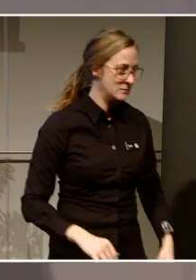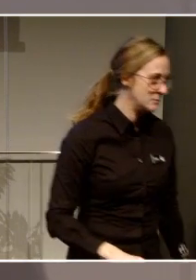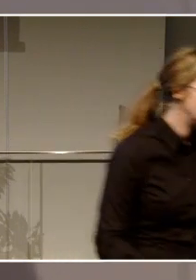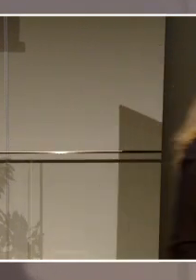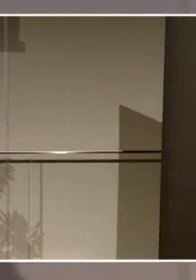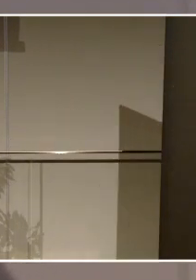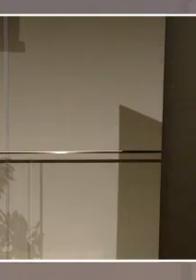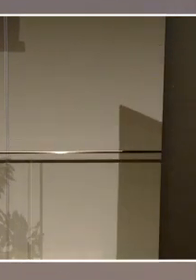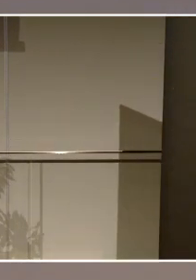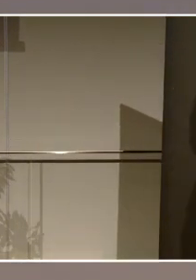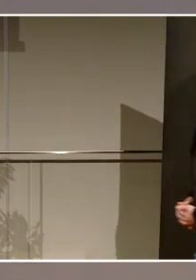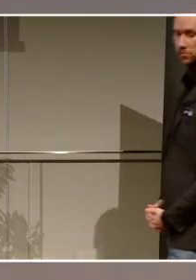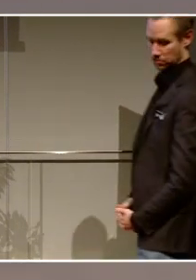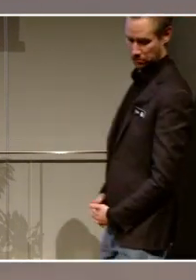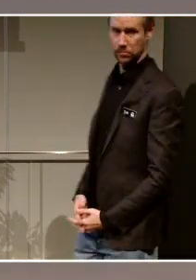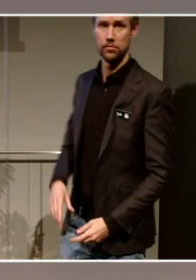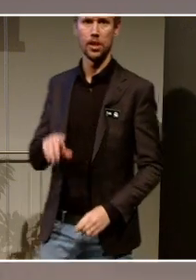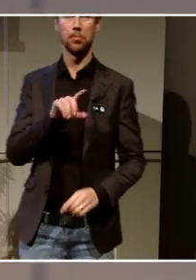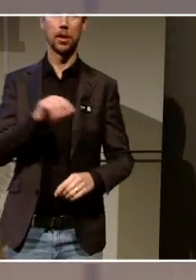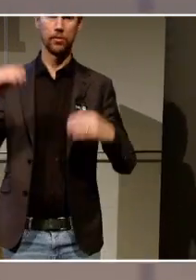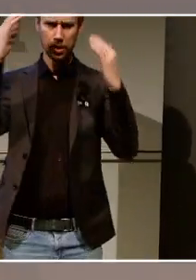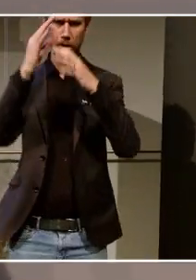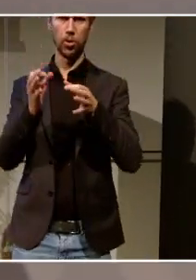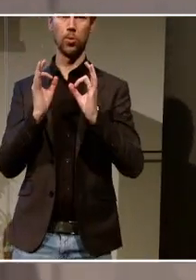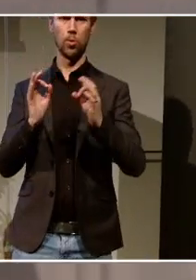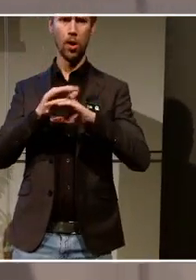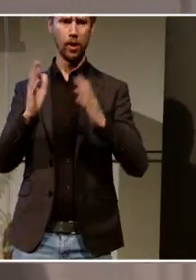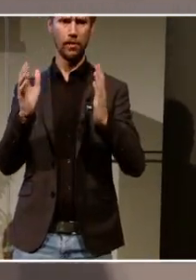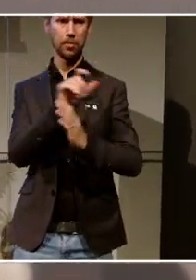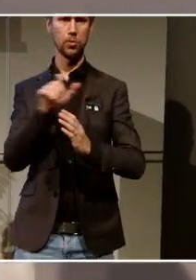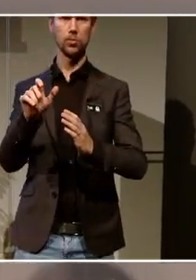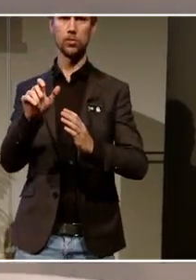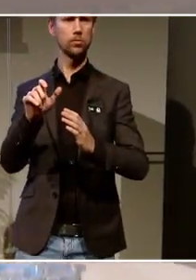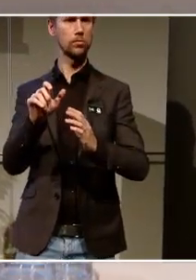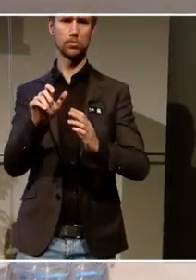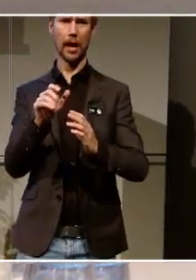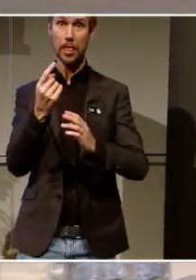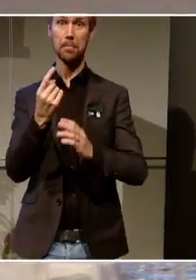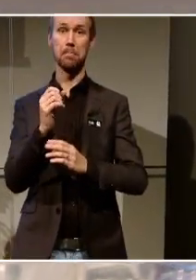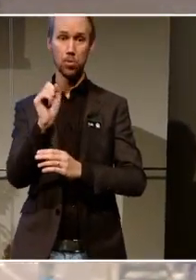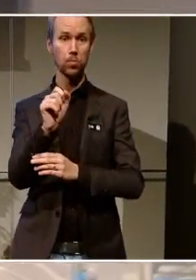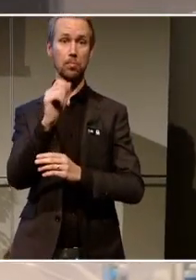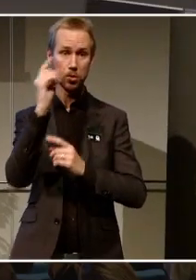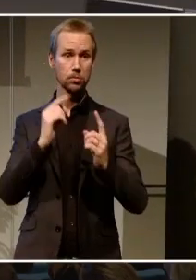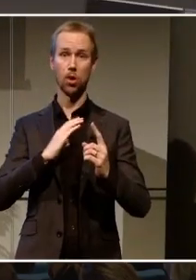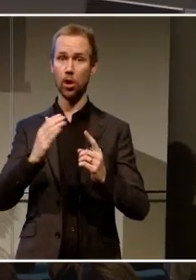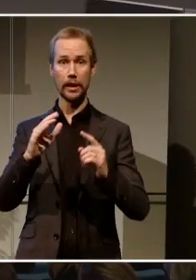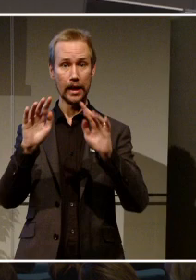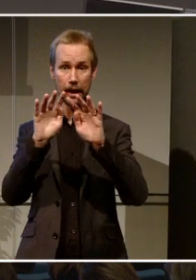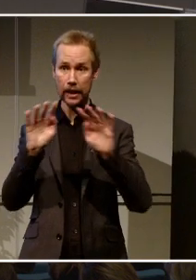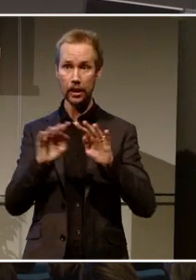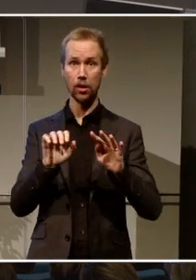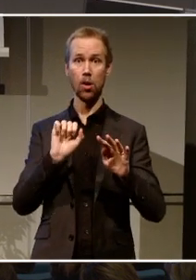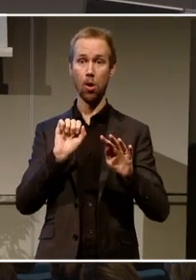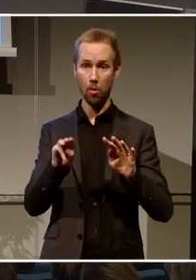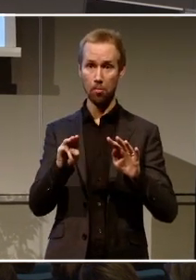kan man faktiskt undra, hur överlever den här miljonen som då inte är uppkopplade på nätet? Om vi behöver använda sån här teknik för att